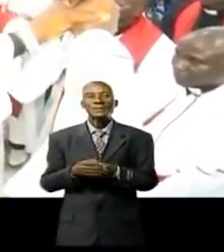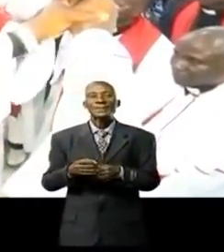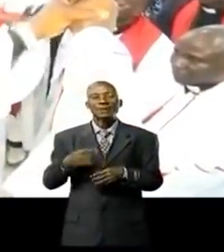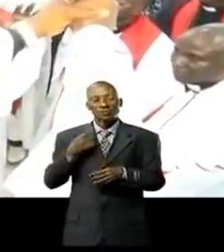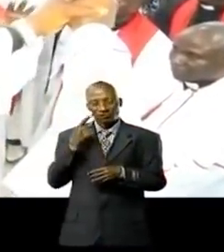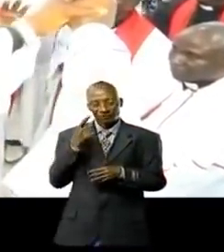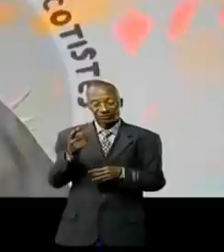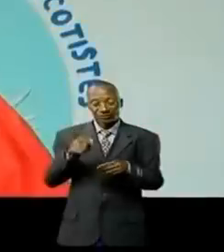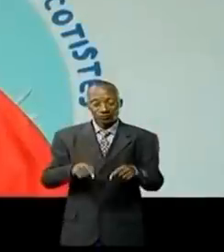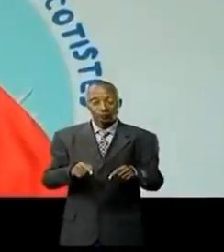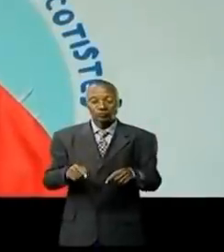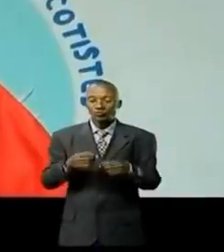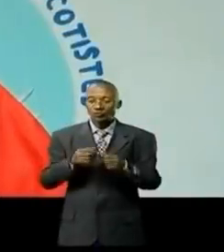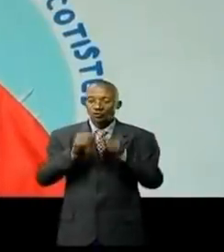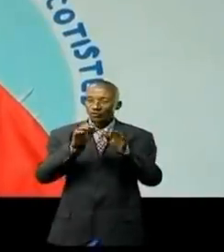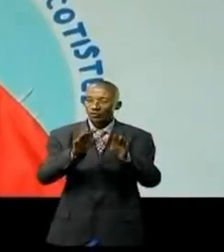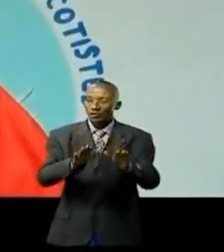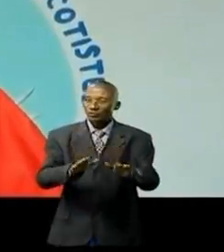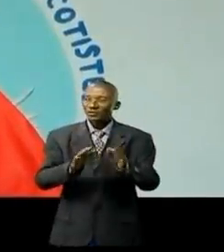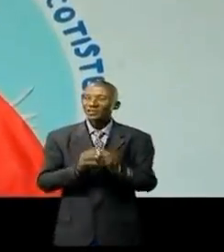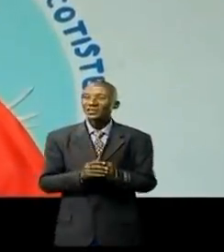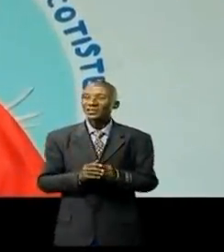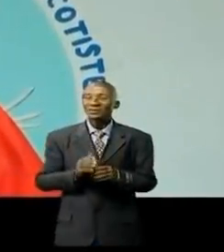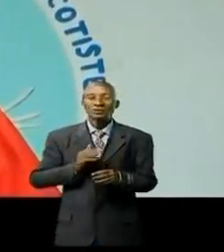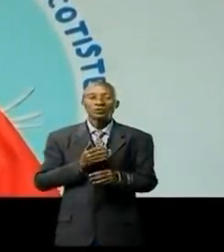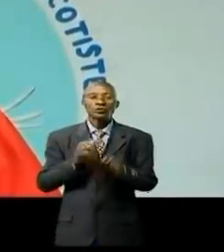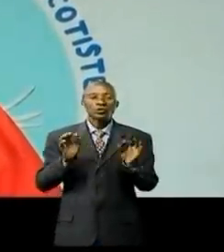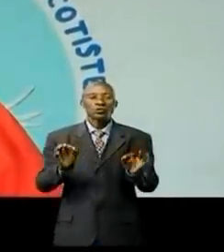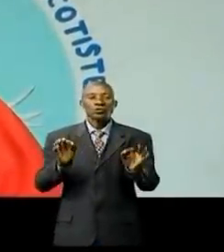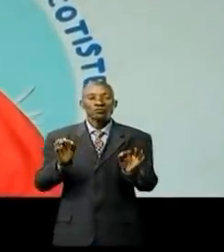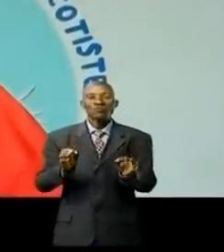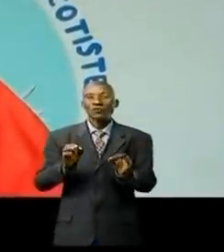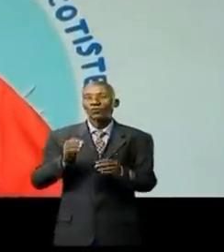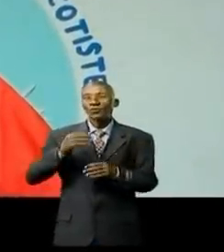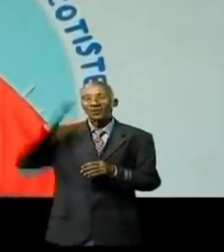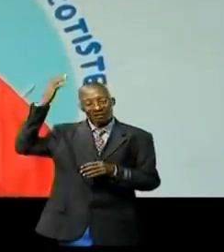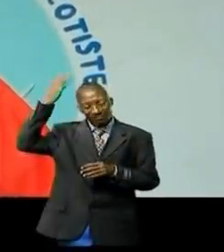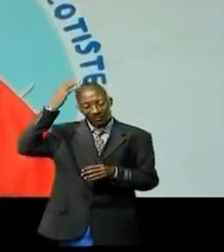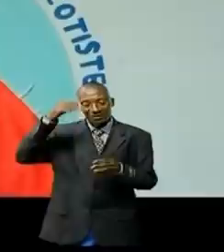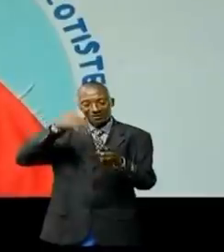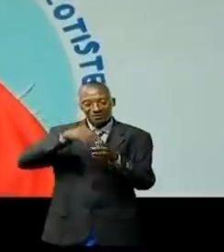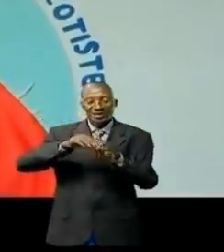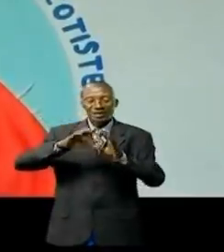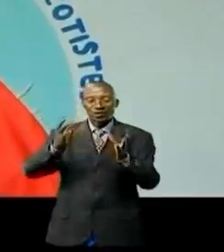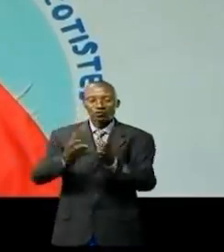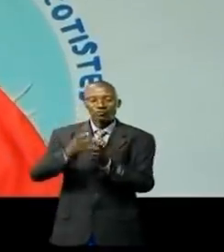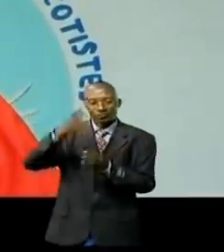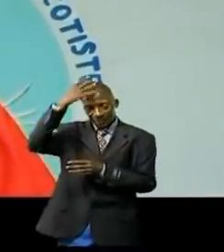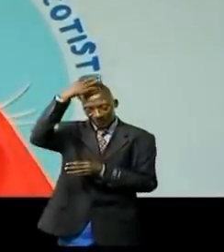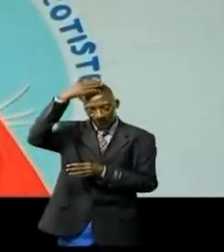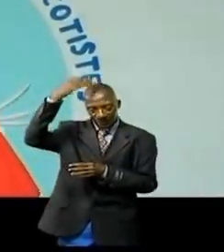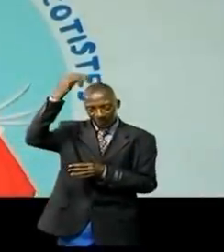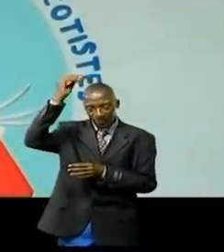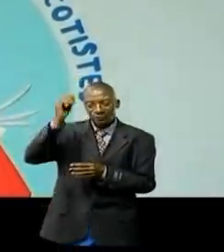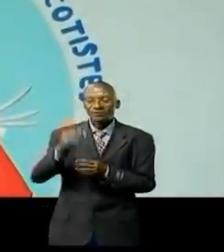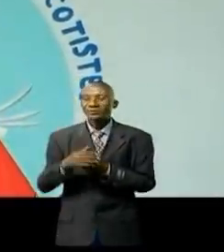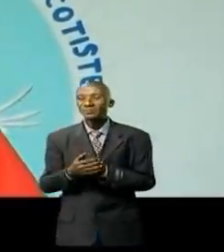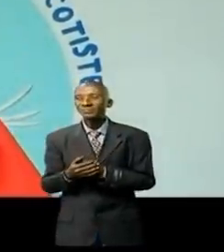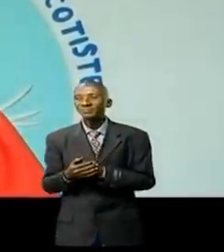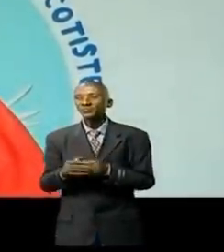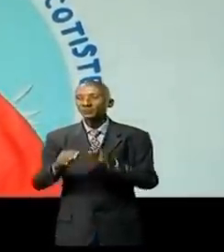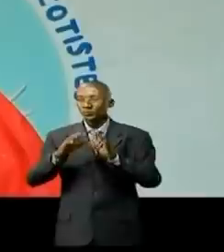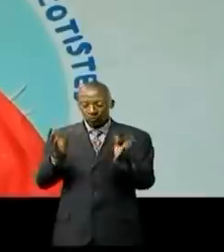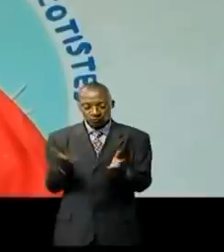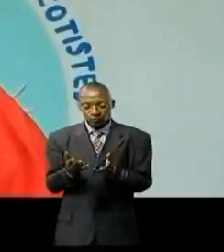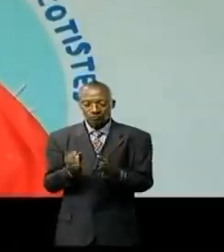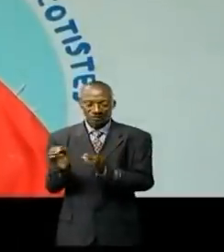de l'imposition des mains des anciens. Donc aujourd'hui, c'était une grande journée qui marque leur entrée dans l'ordre